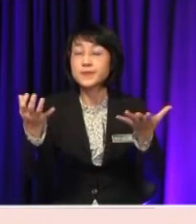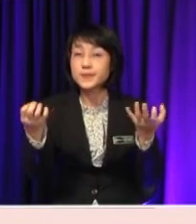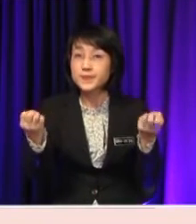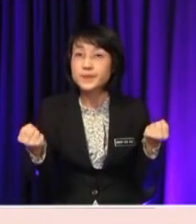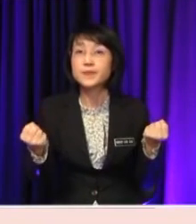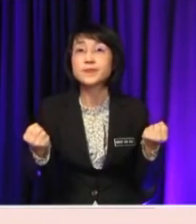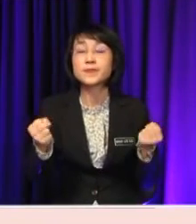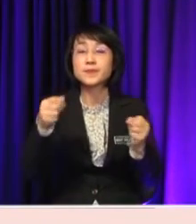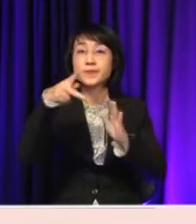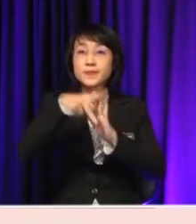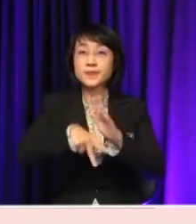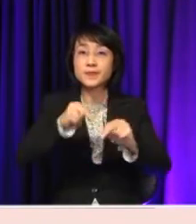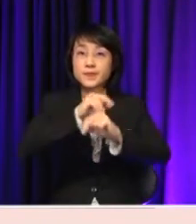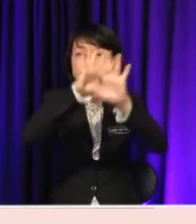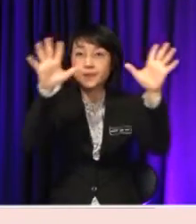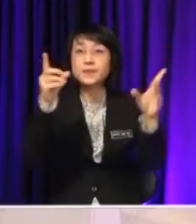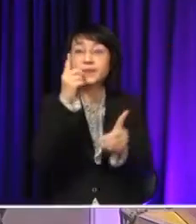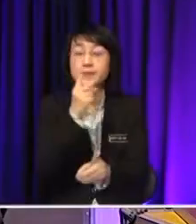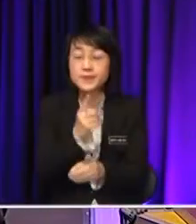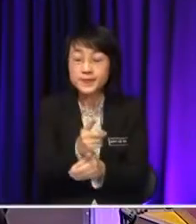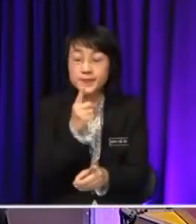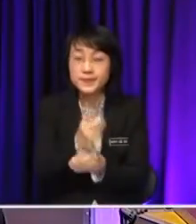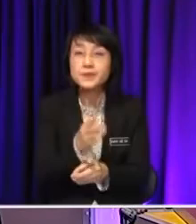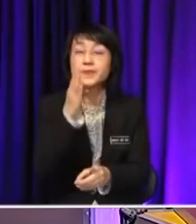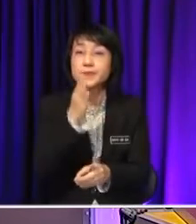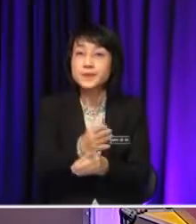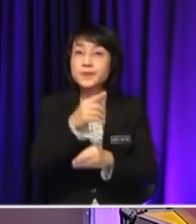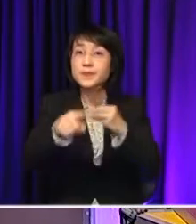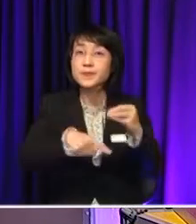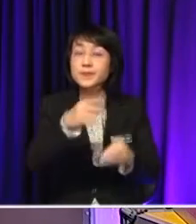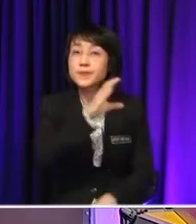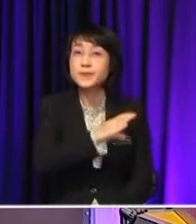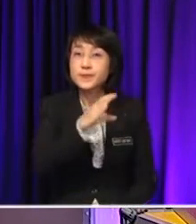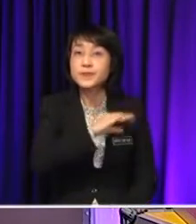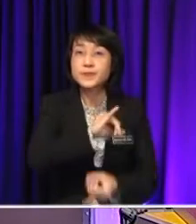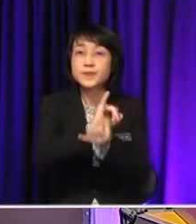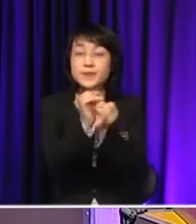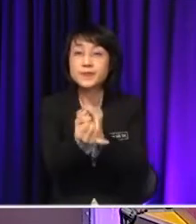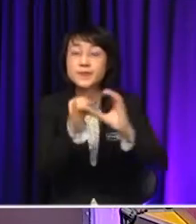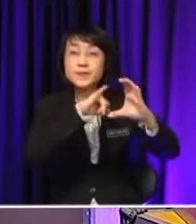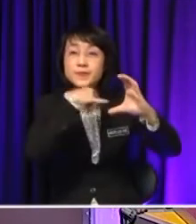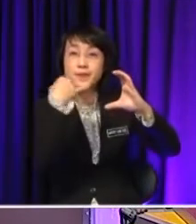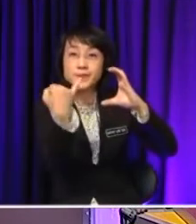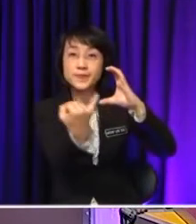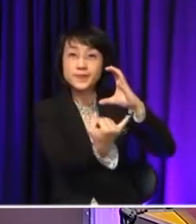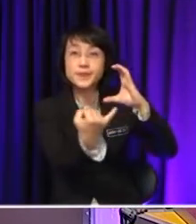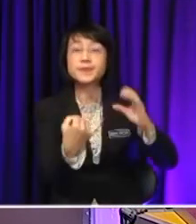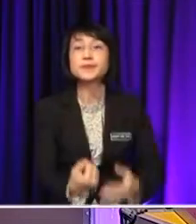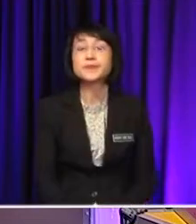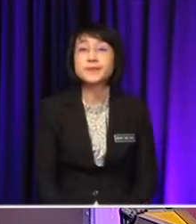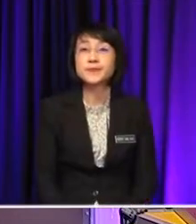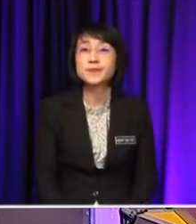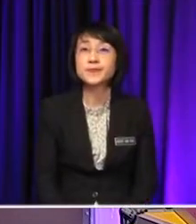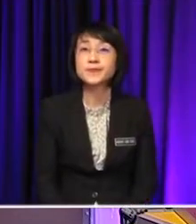benar mengenai ciri iklim khatulistiwa Malaysia berarti oke nah di bawah pilihan jawaban